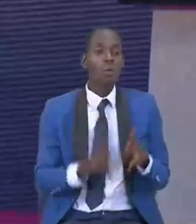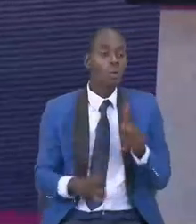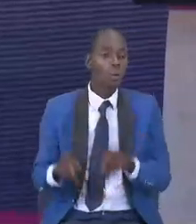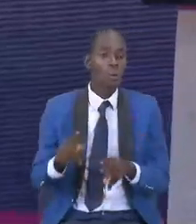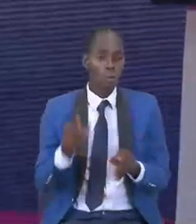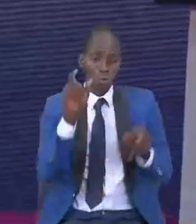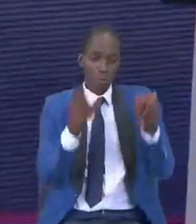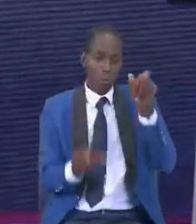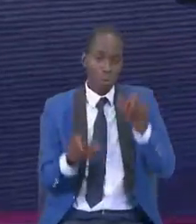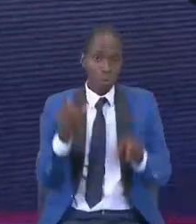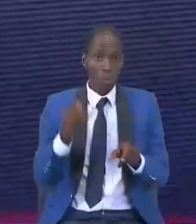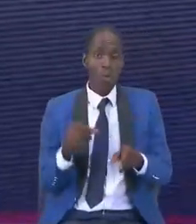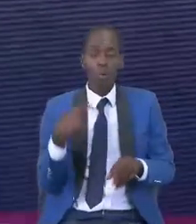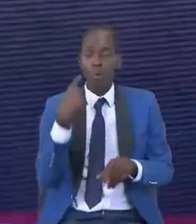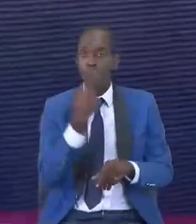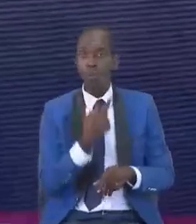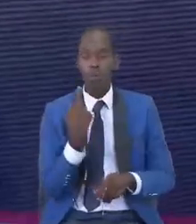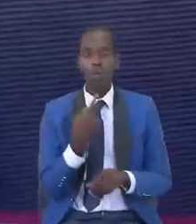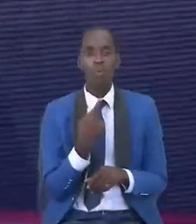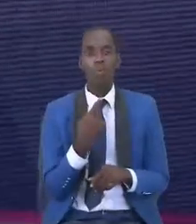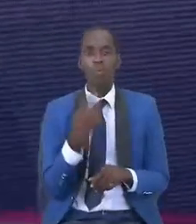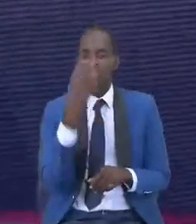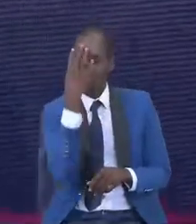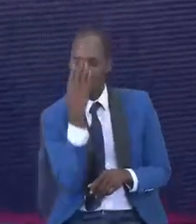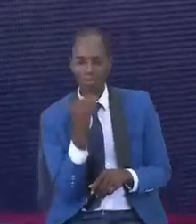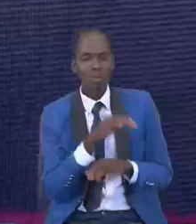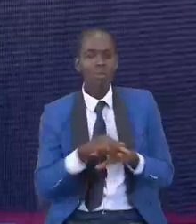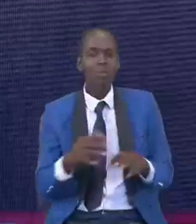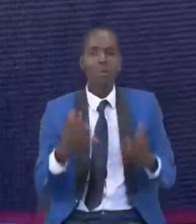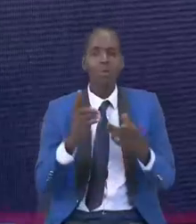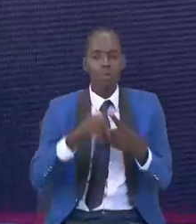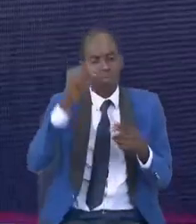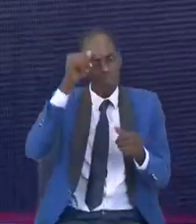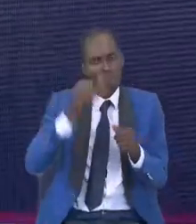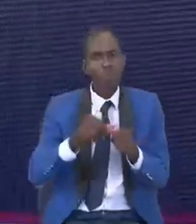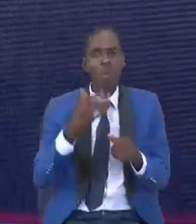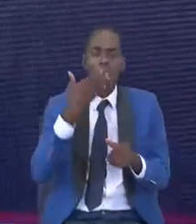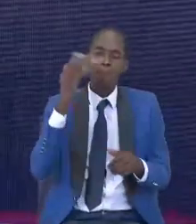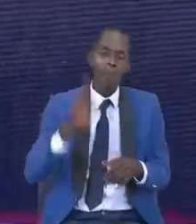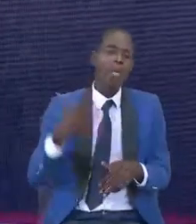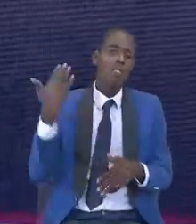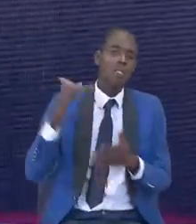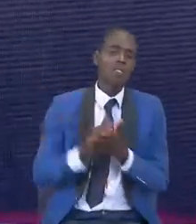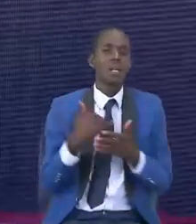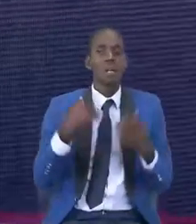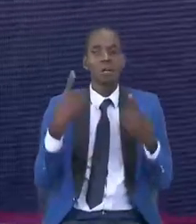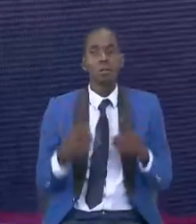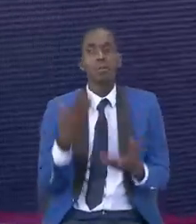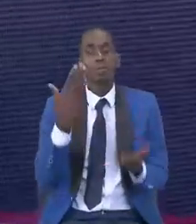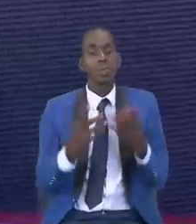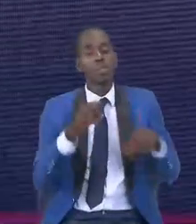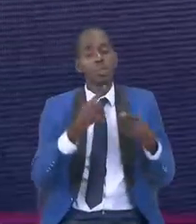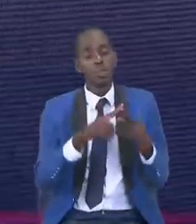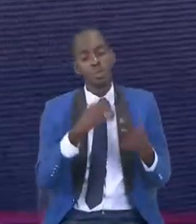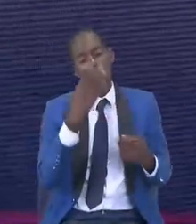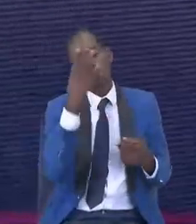ils ne veulent pas se rappeler les mauvaises choses qu'ils ont faites. Ils peuvent aller dormir. Ils vont